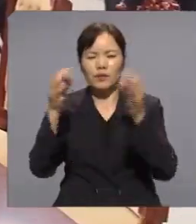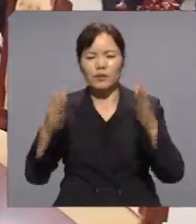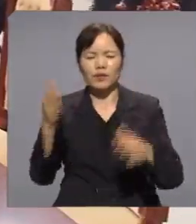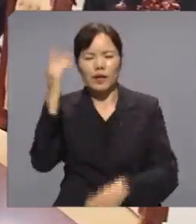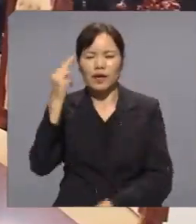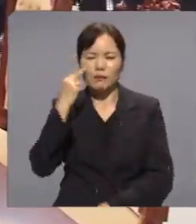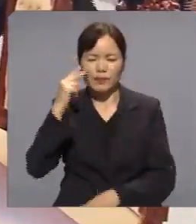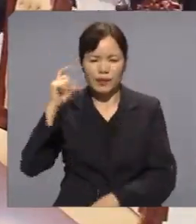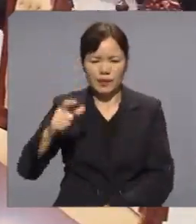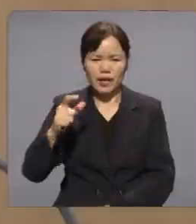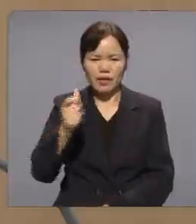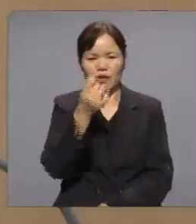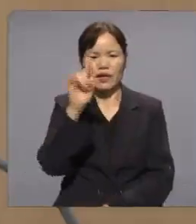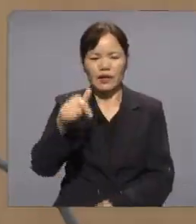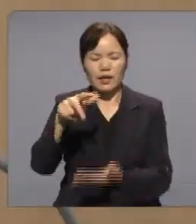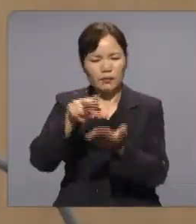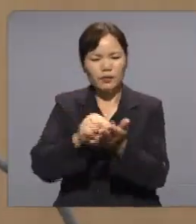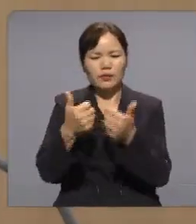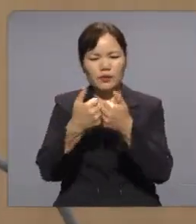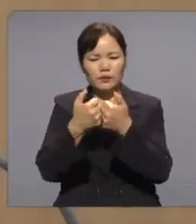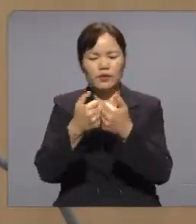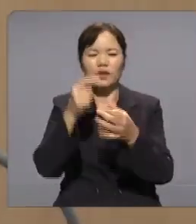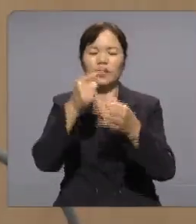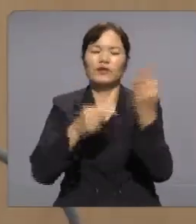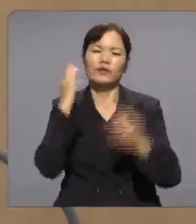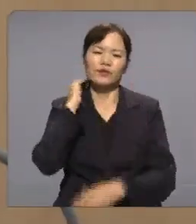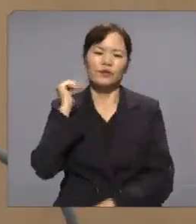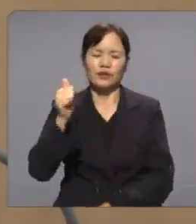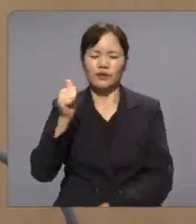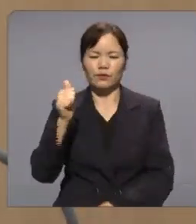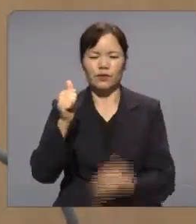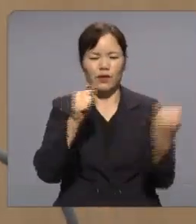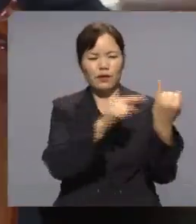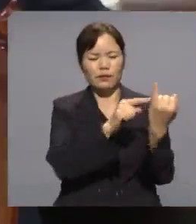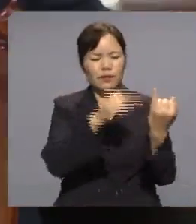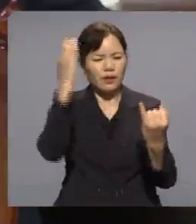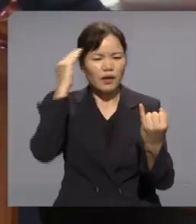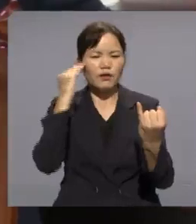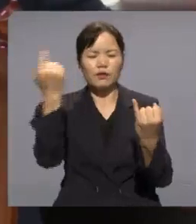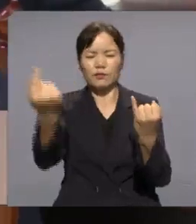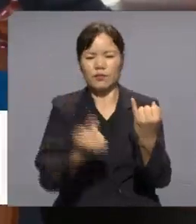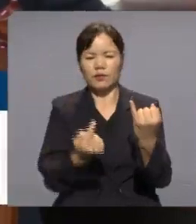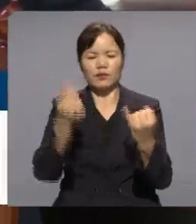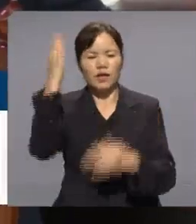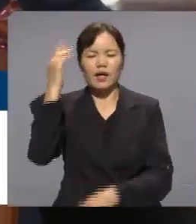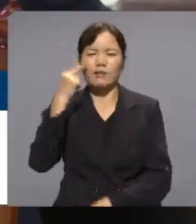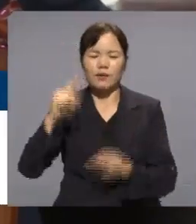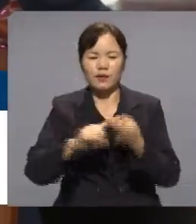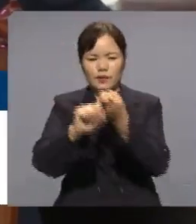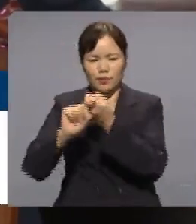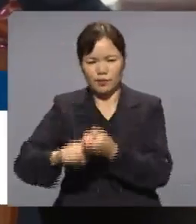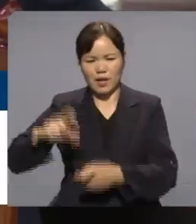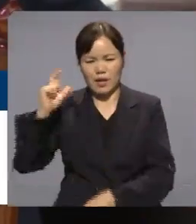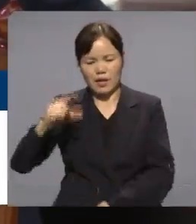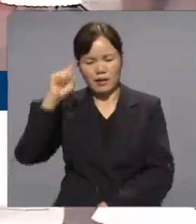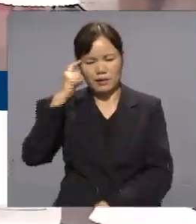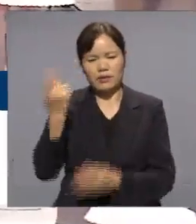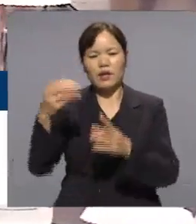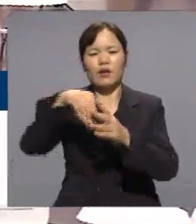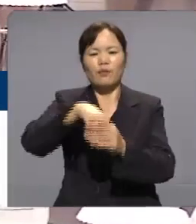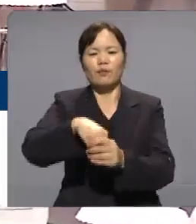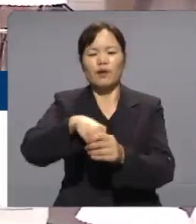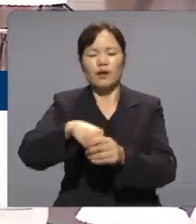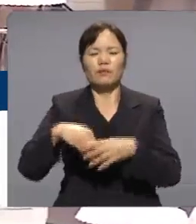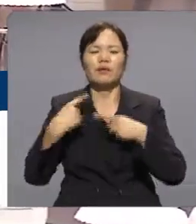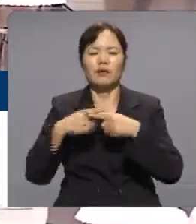문제 등을 논의했습니다. 윤 대통령은 해리스 부통령의 방한이 한미 동맹의 굳건한 의지를 반영한